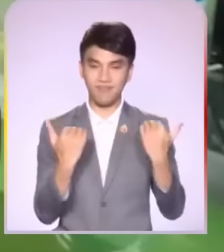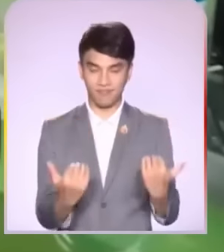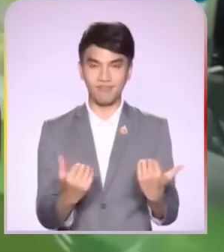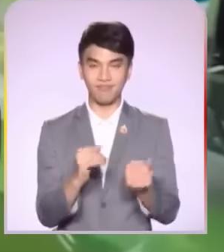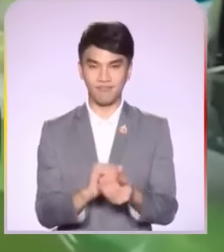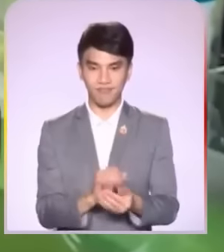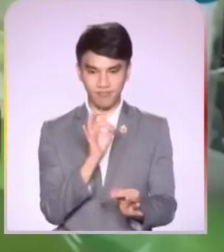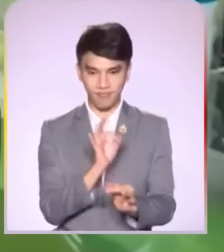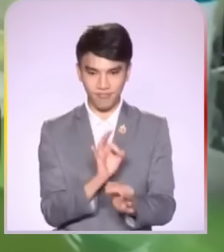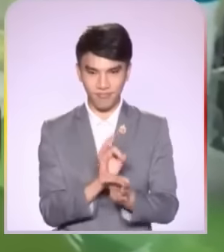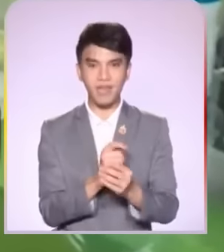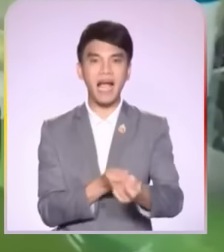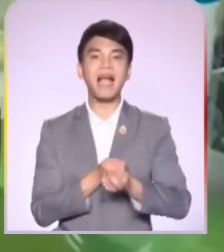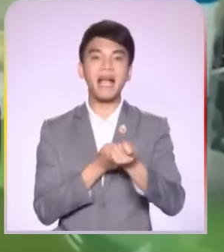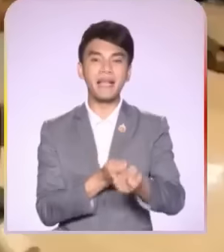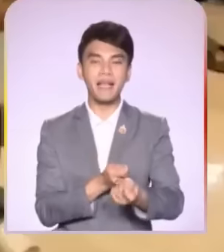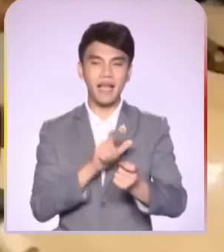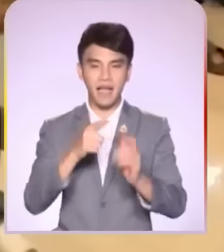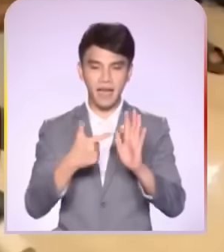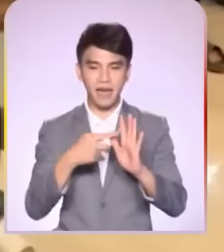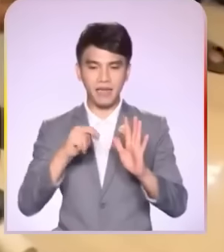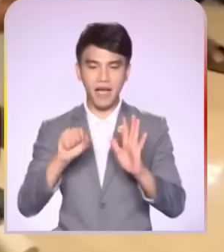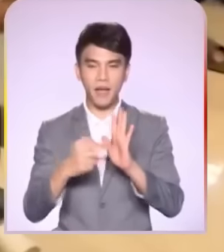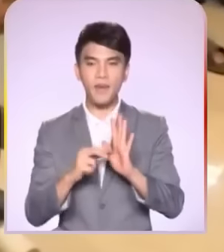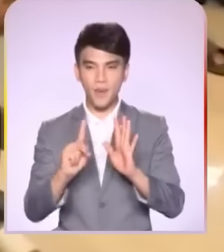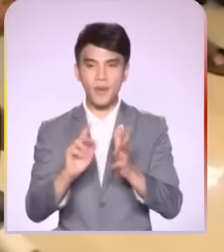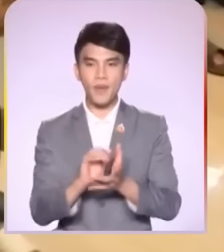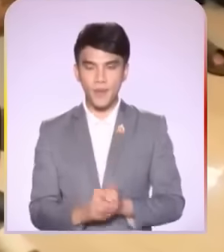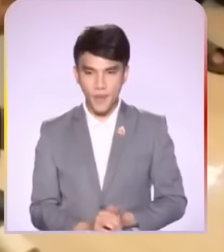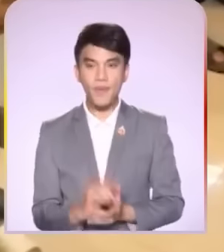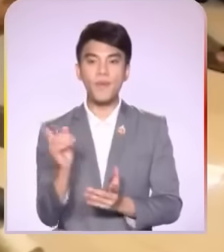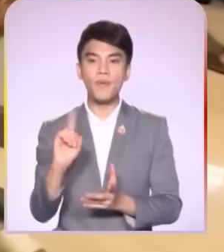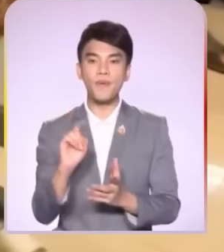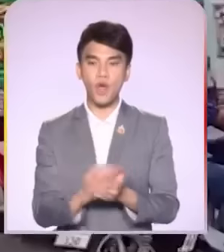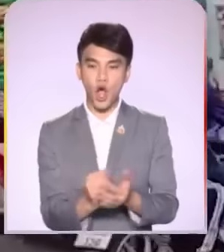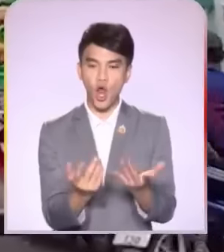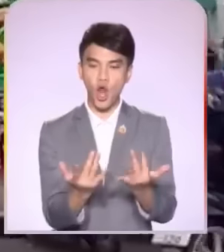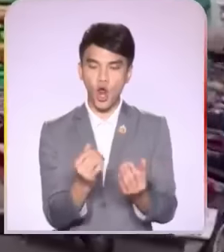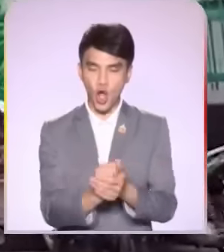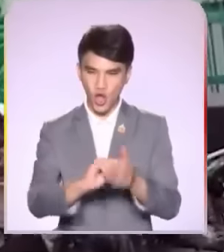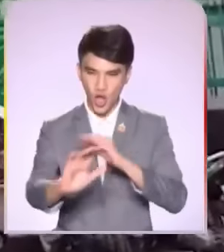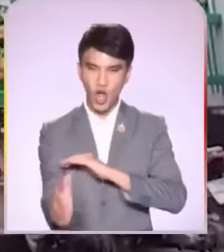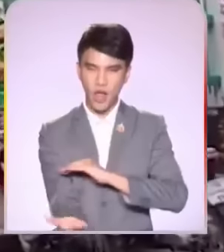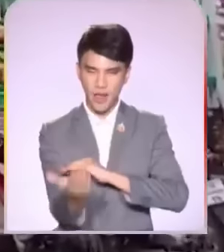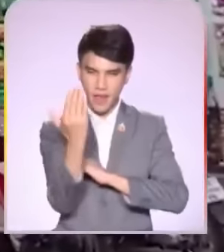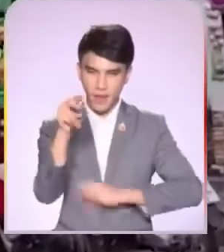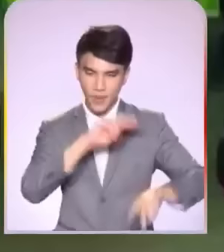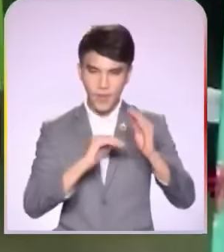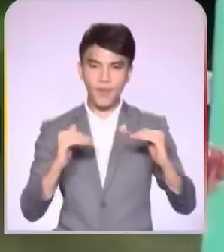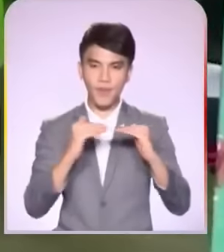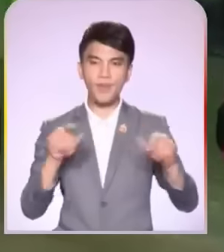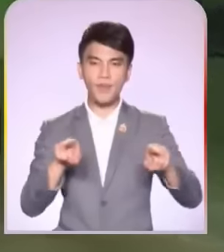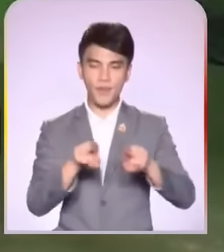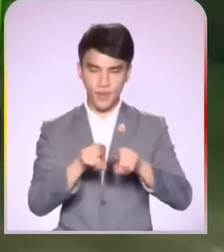ที่ธนาคารธกส.สาขาลานศักดิ์ที่อุทัยธานีก็ทยอยกันมาโอ้ยรอคิวตั้งแต่เช้าเลยมาตรวจสอบสิทธิ์เหมือนกัน